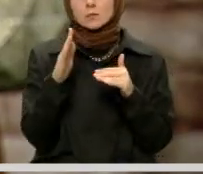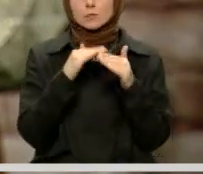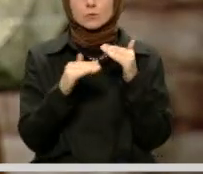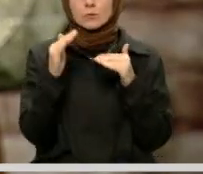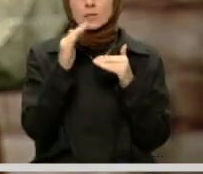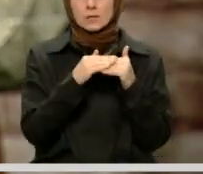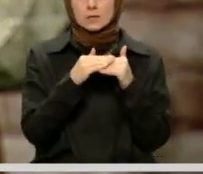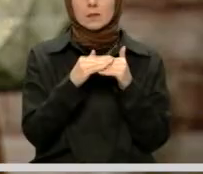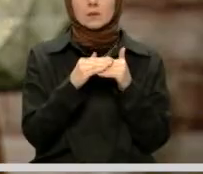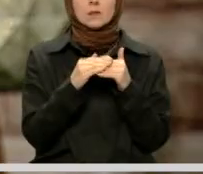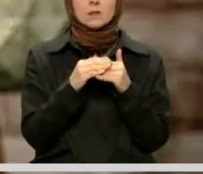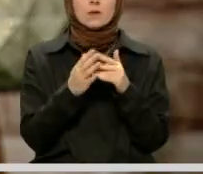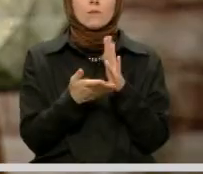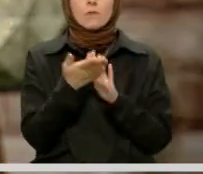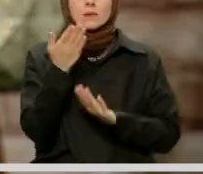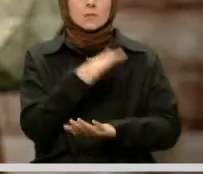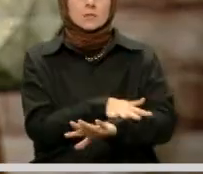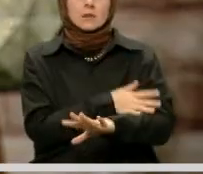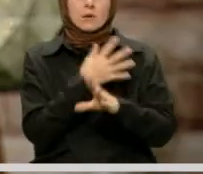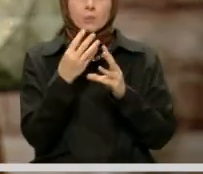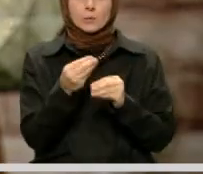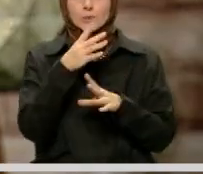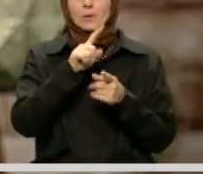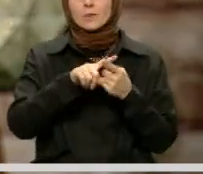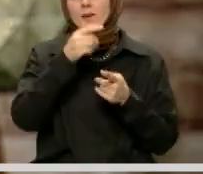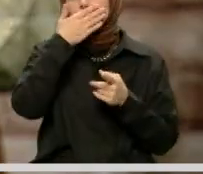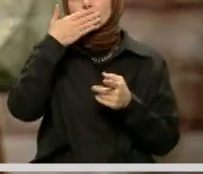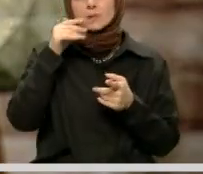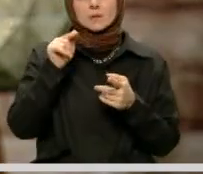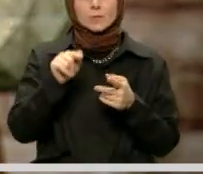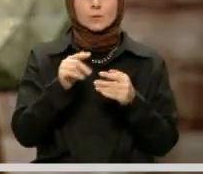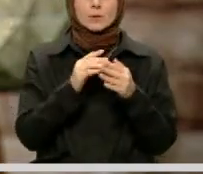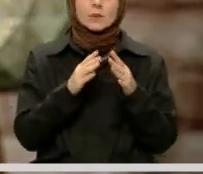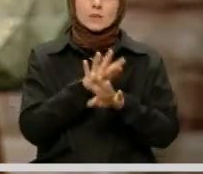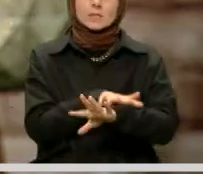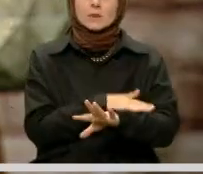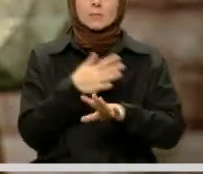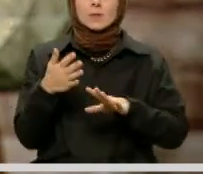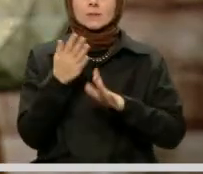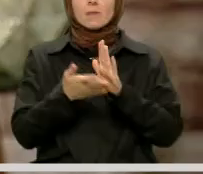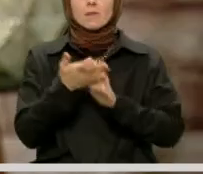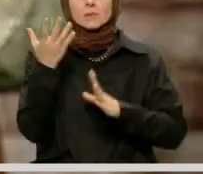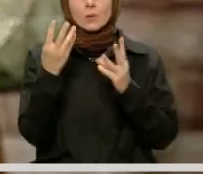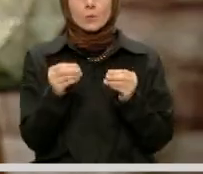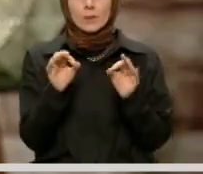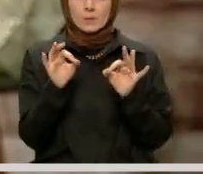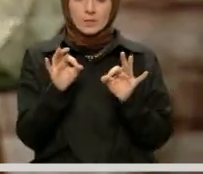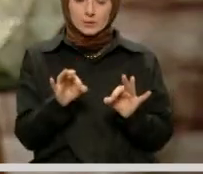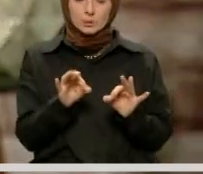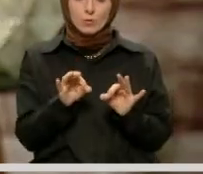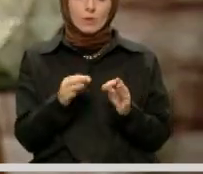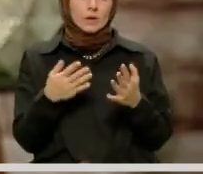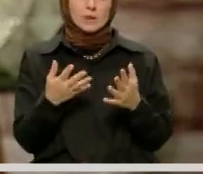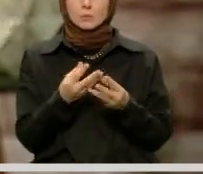amel defterimize. Şimdi Ramazan'da o katlar da daha da katlanmaya başlandı. Hatta o kadar katlanıyor ki